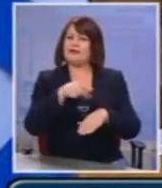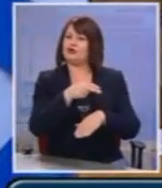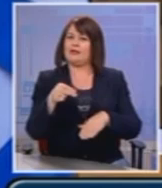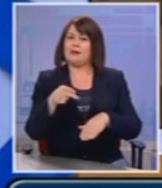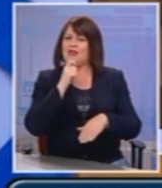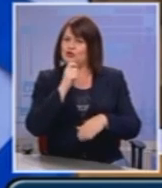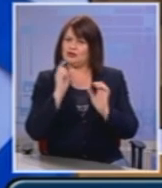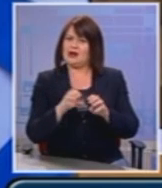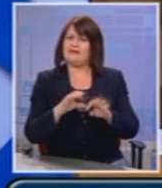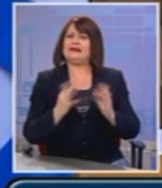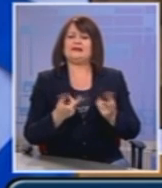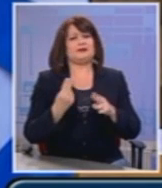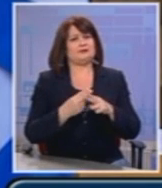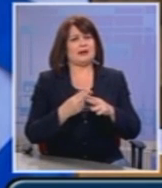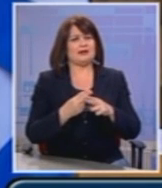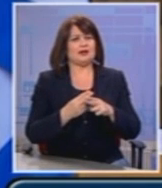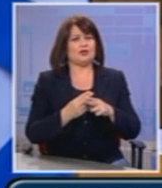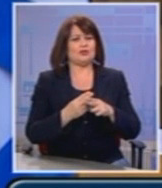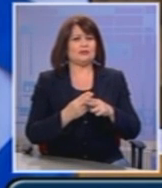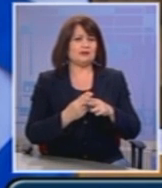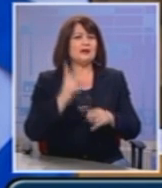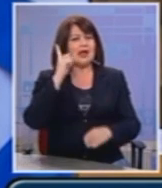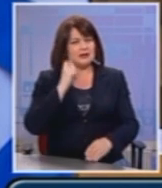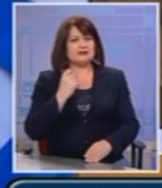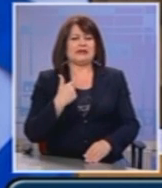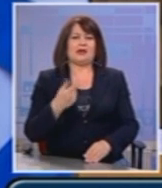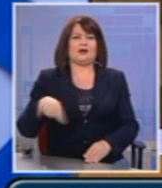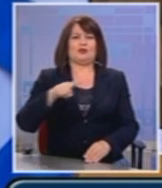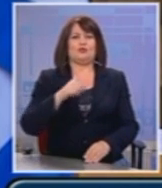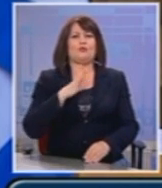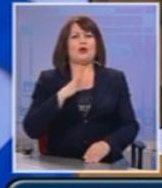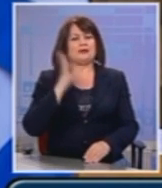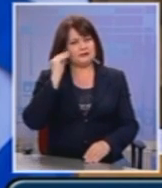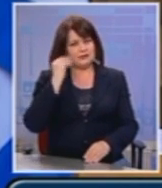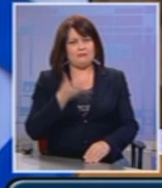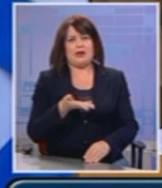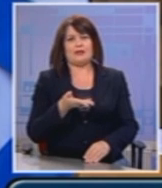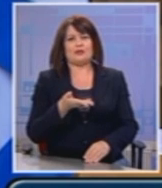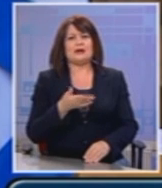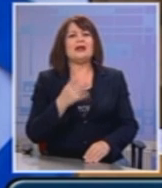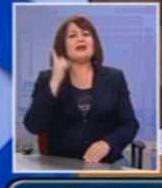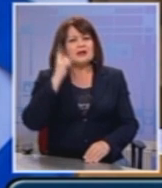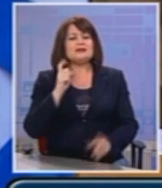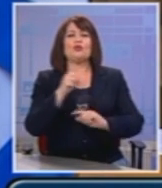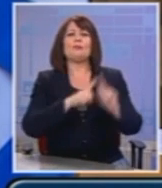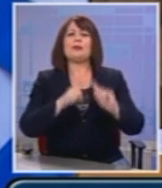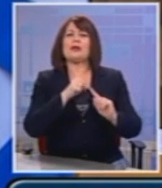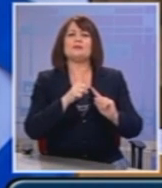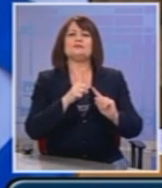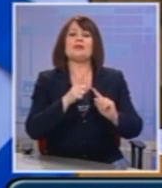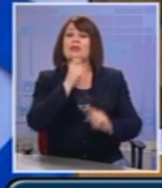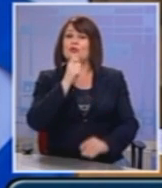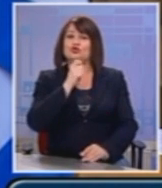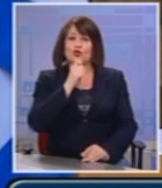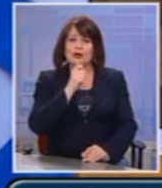γιατί είναι νομίζω σημαντικό αυτή την πληροφορία να την ξέρουν οι πολίτες να ξέρουν δηλαδή ποιοι είναι εκείνοι οι